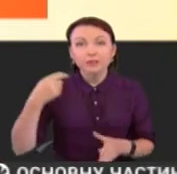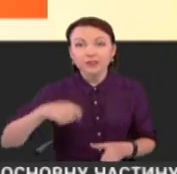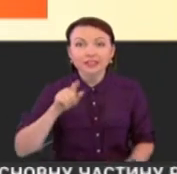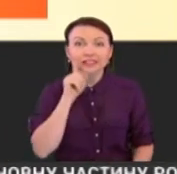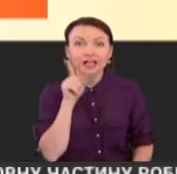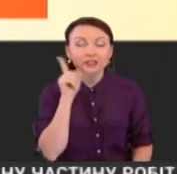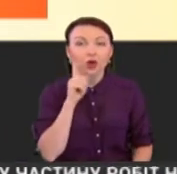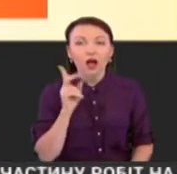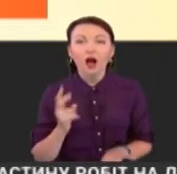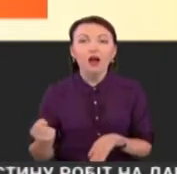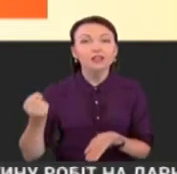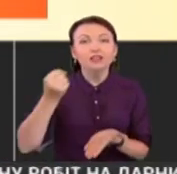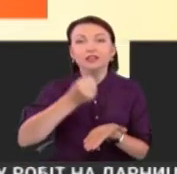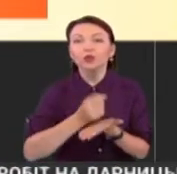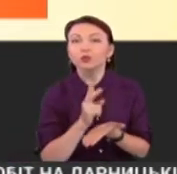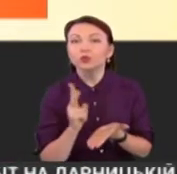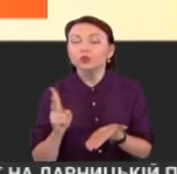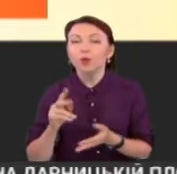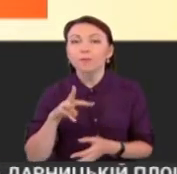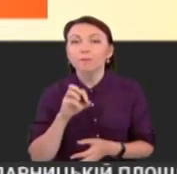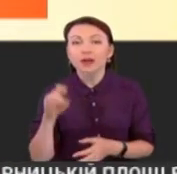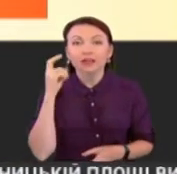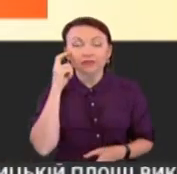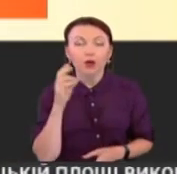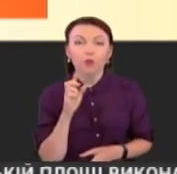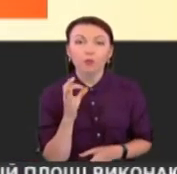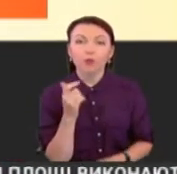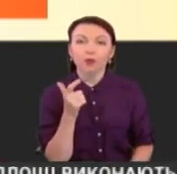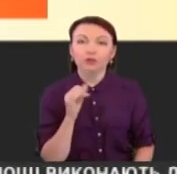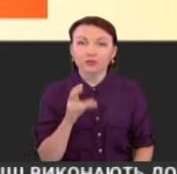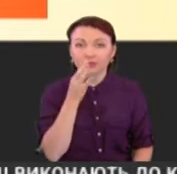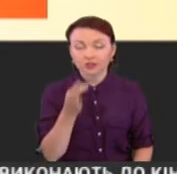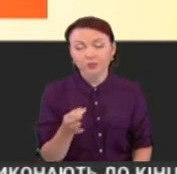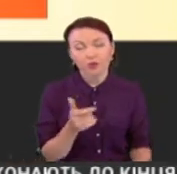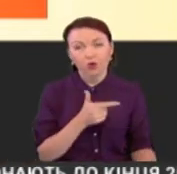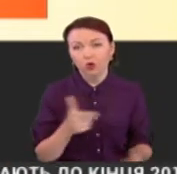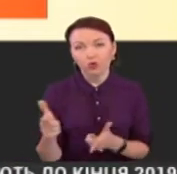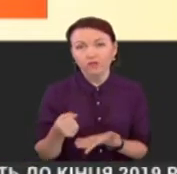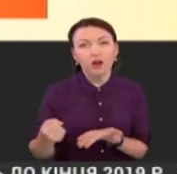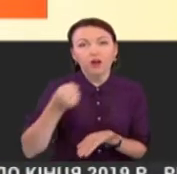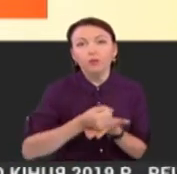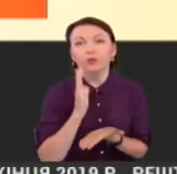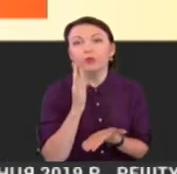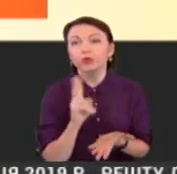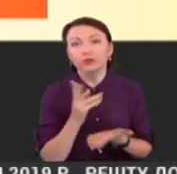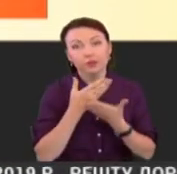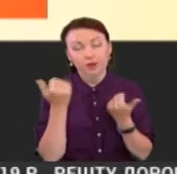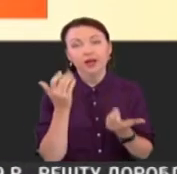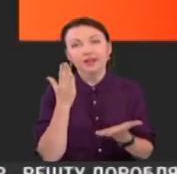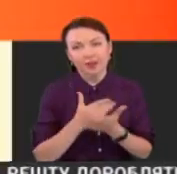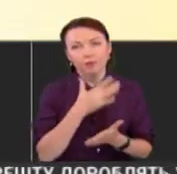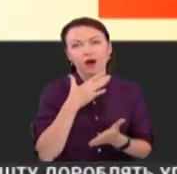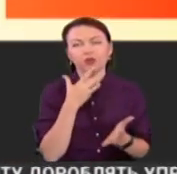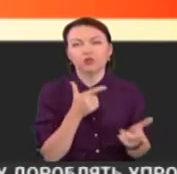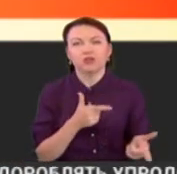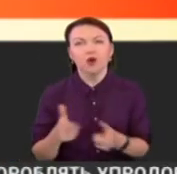Зеленського кандидат на посаду мера Києва, Богдан зазначив, готового кандидата немає, є багато